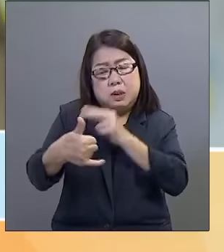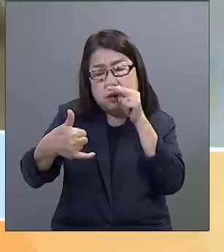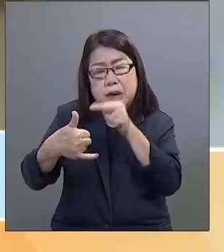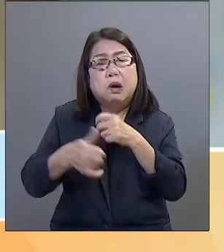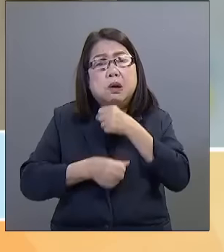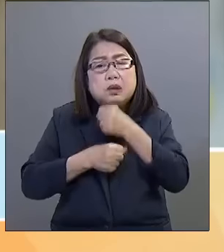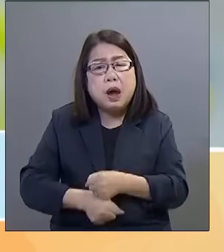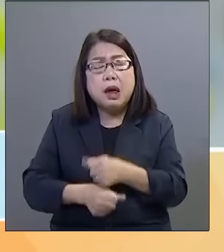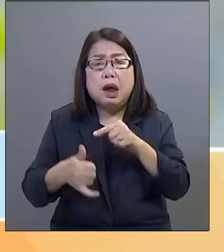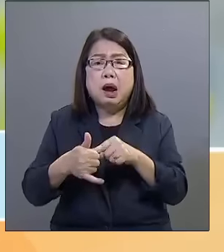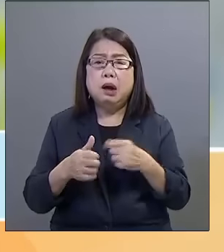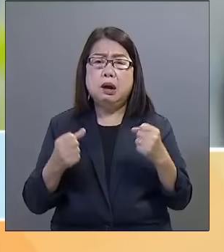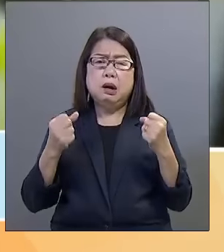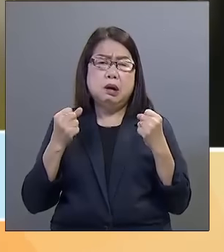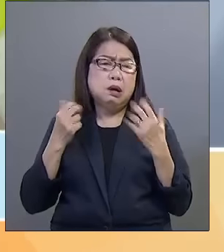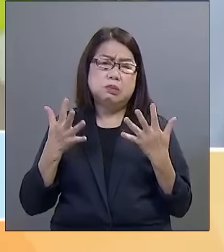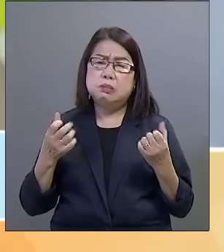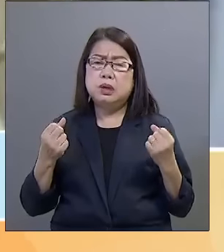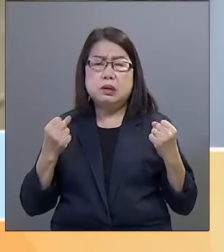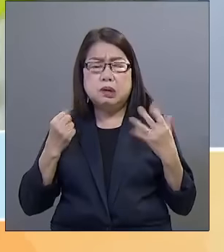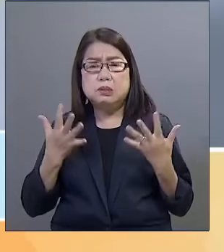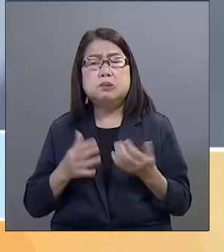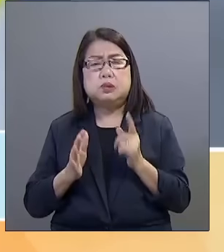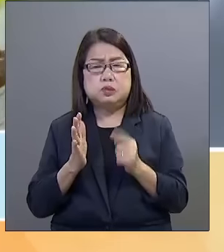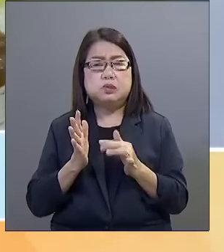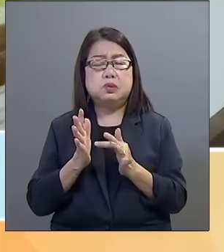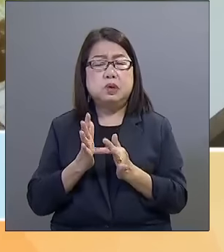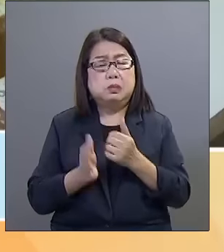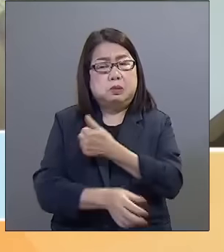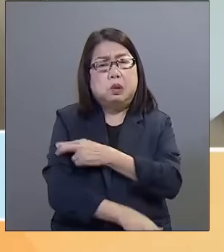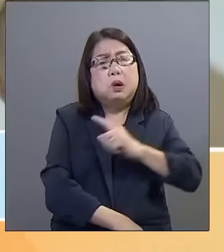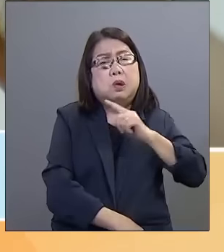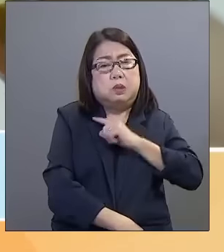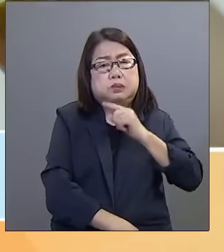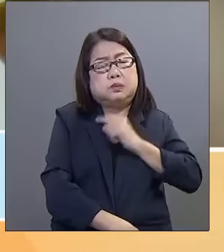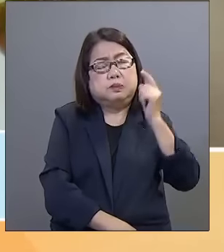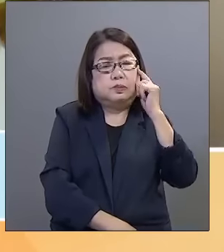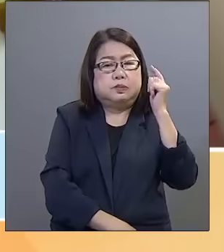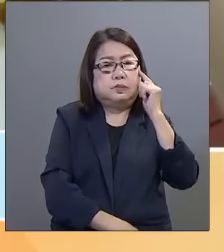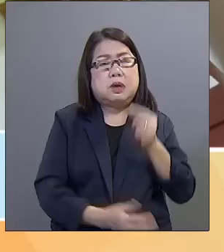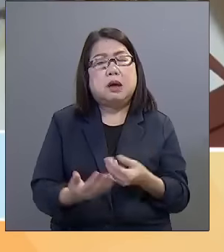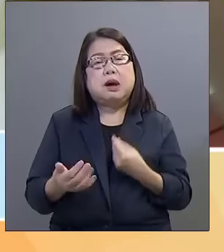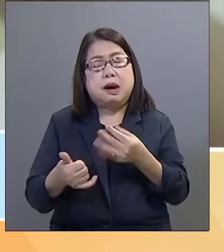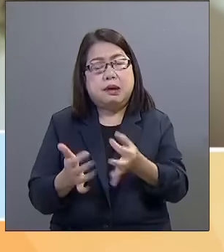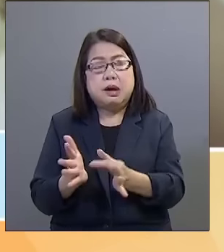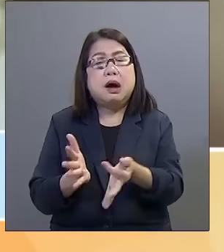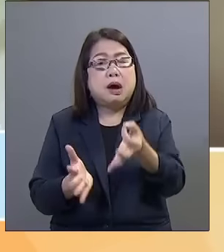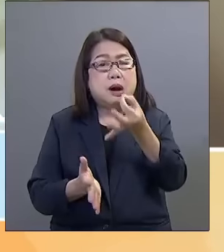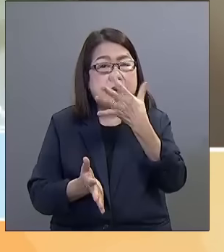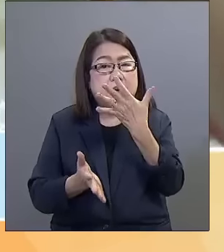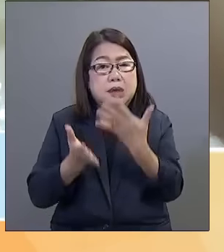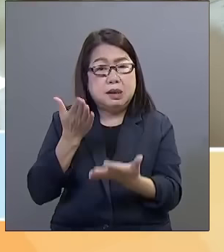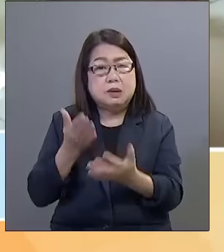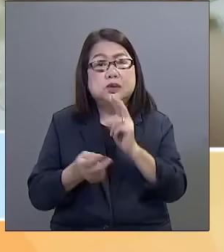าไม่สามารถที่จะสร้างภูมิคุ้มกันอะไรได้เลยเนี่ยนะครับ อัน นี้เนี่ยแพทย์อาจจะตัดสินใจให้ทานยาหรืออาจจะร่วมไปกับ